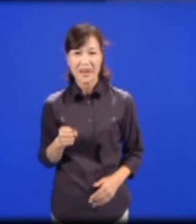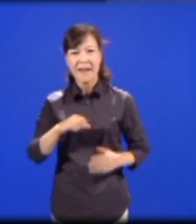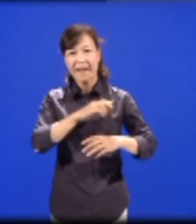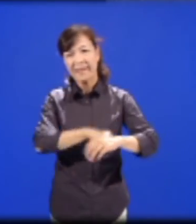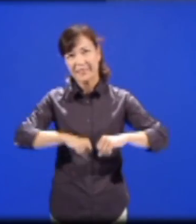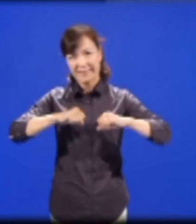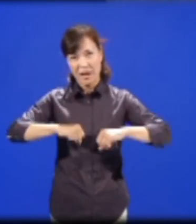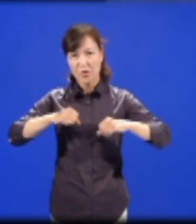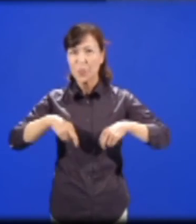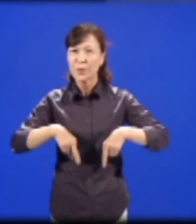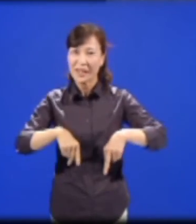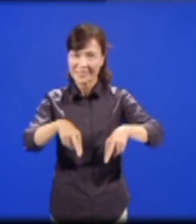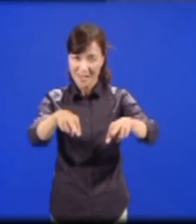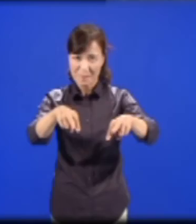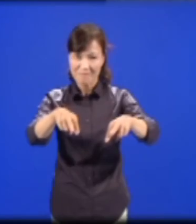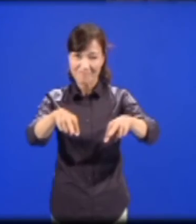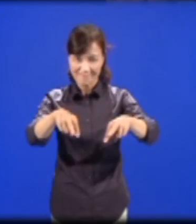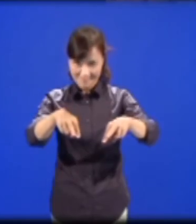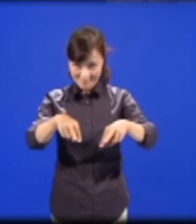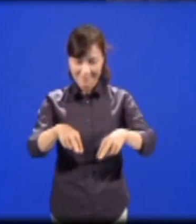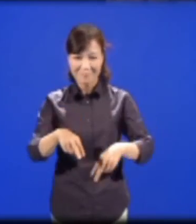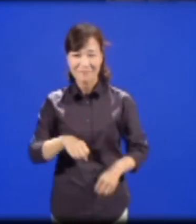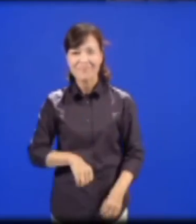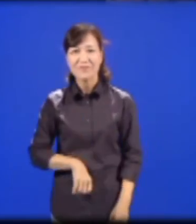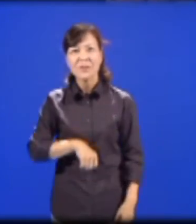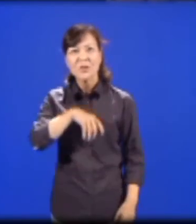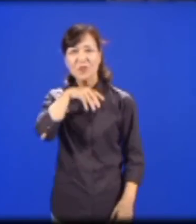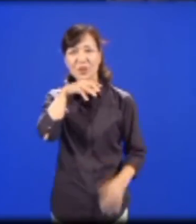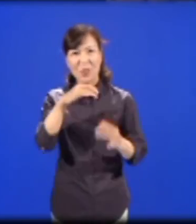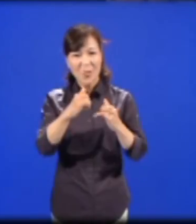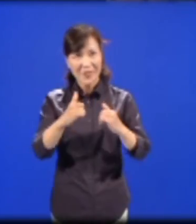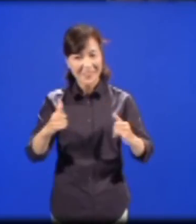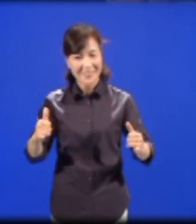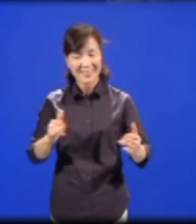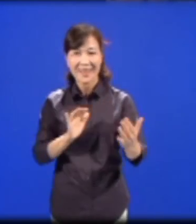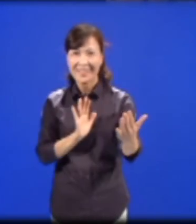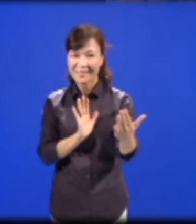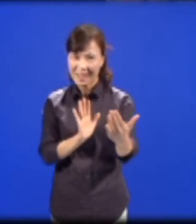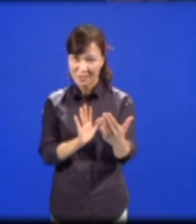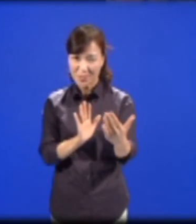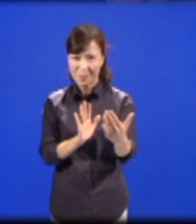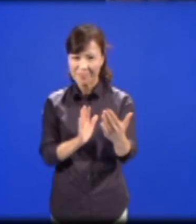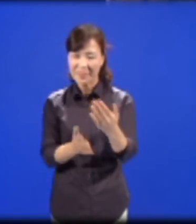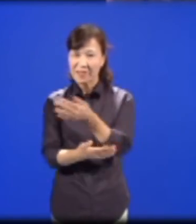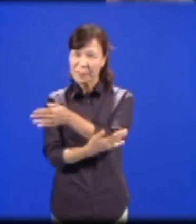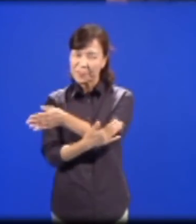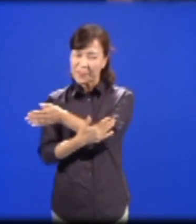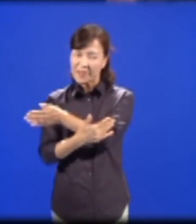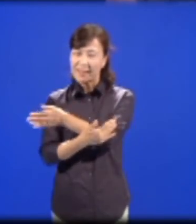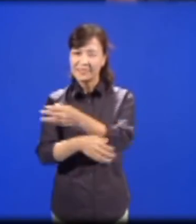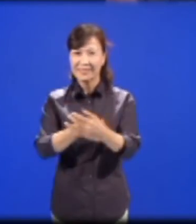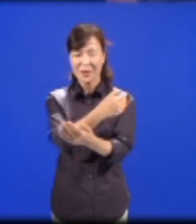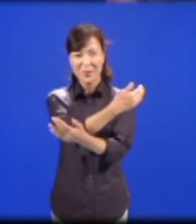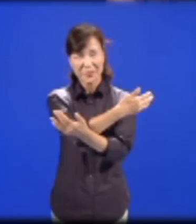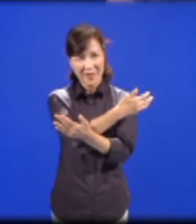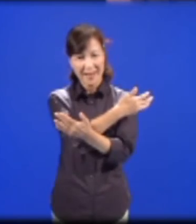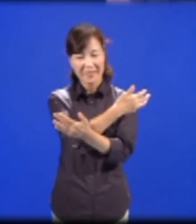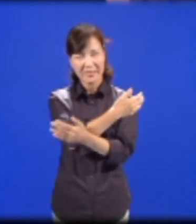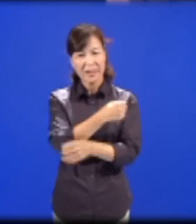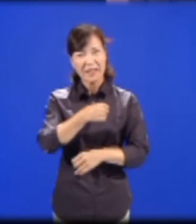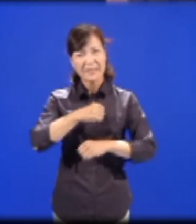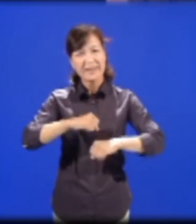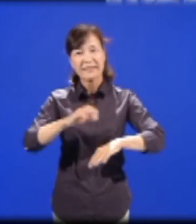ティア、各地区市民センターで行っている生き生き教室など主に高齢者を対象